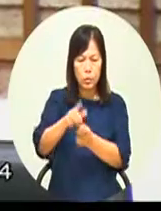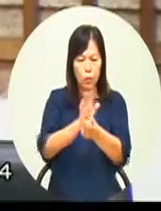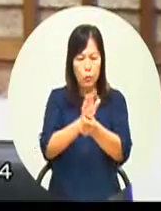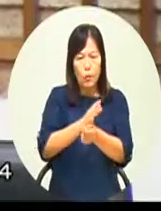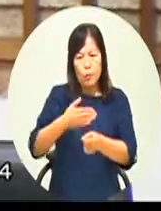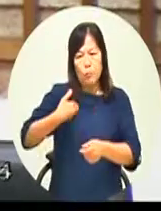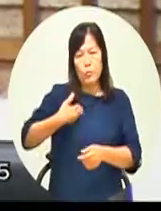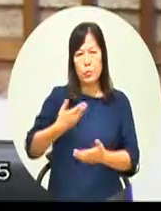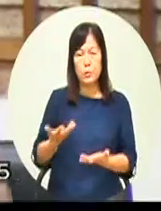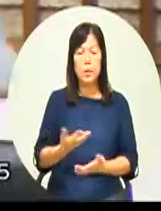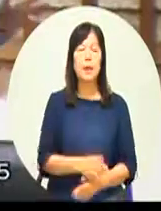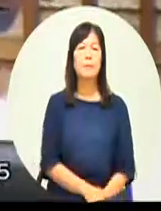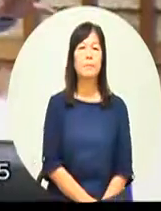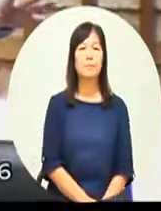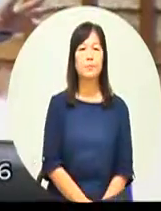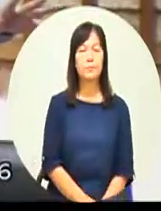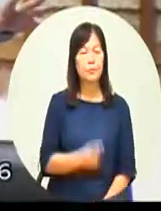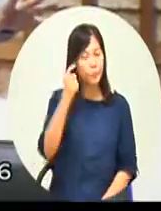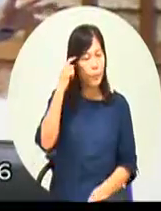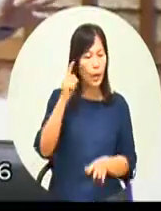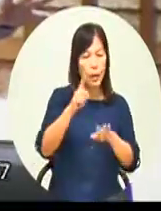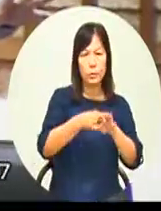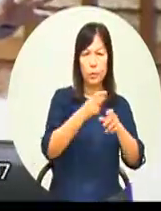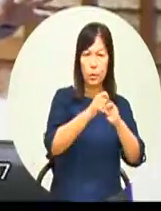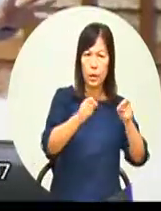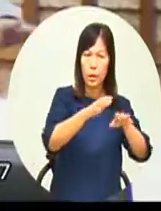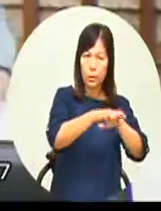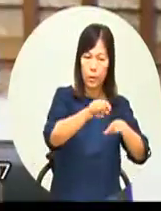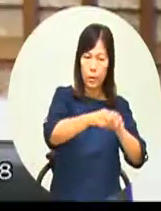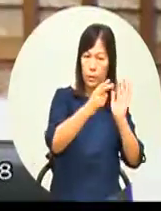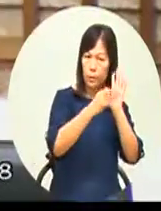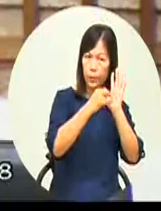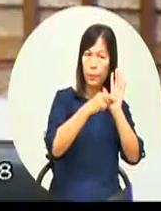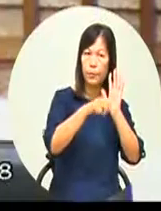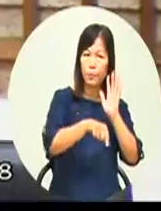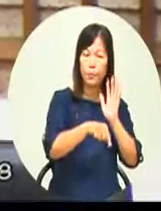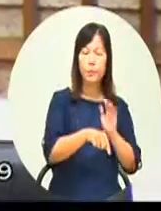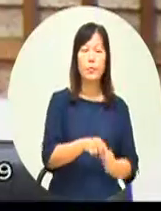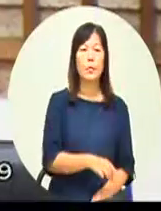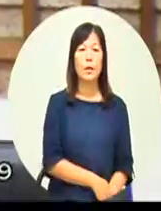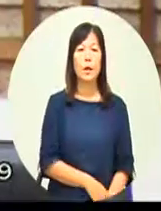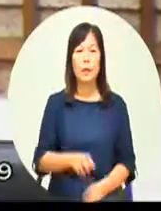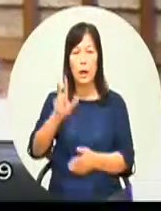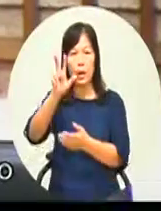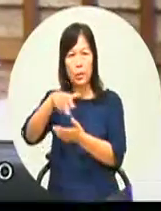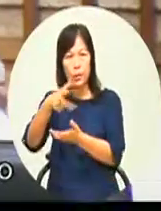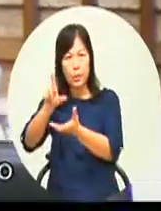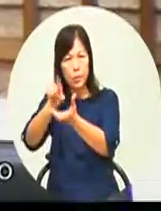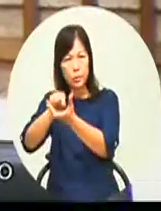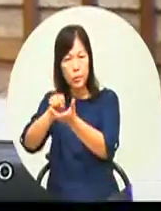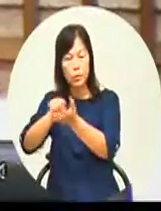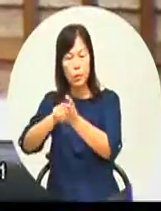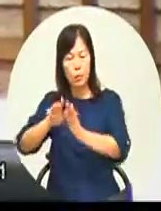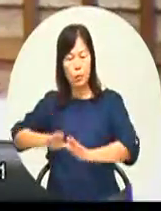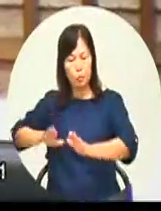哦。所以我想从永安的这个例子来看，的确燕巢区有很大的一个